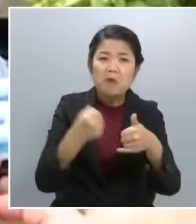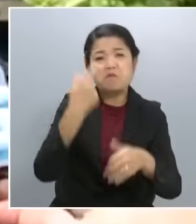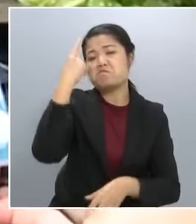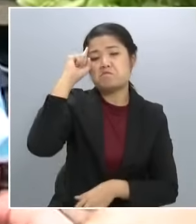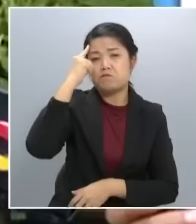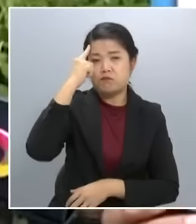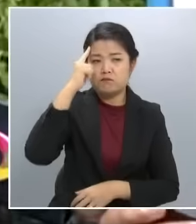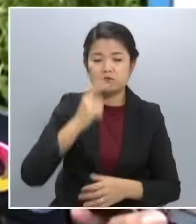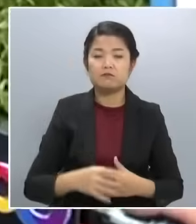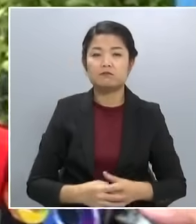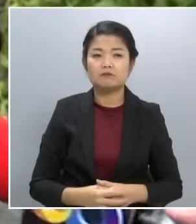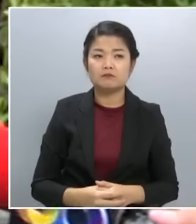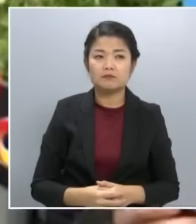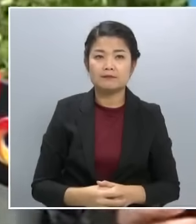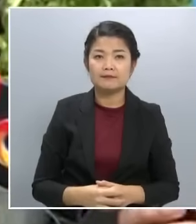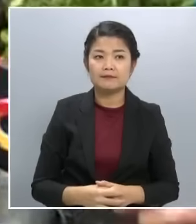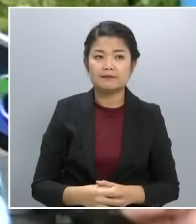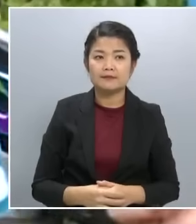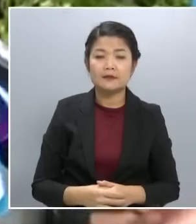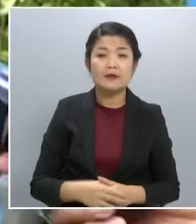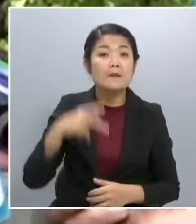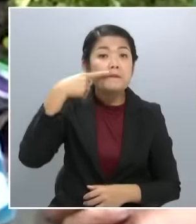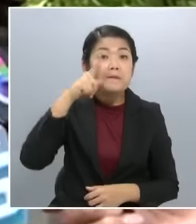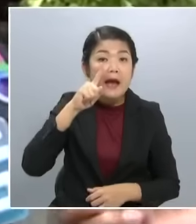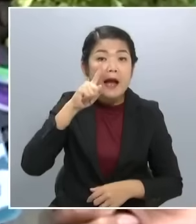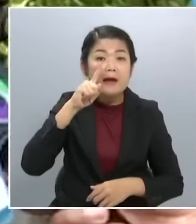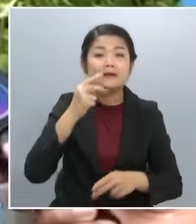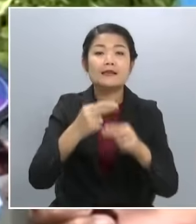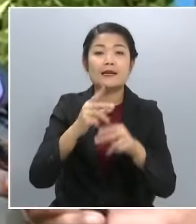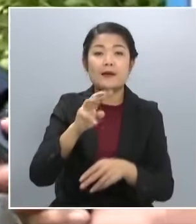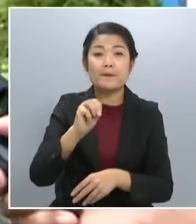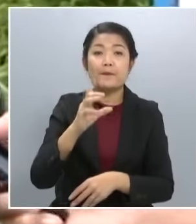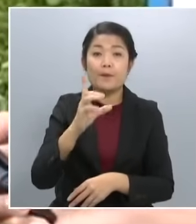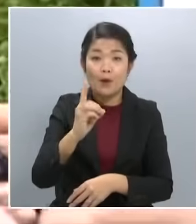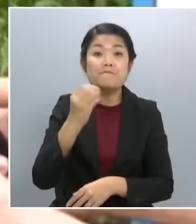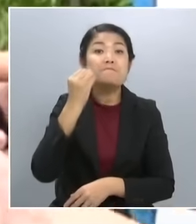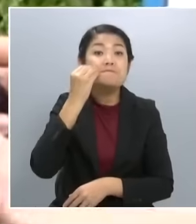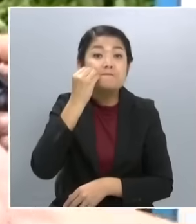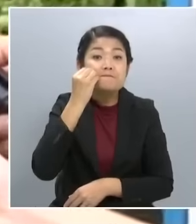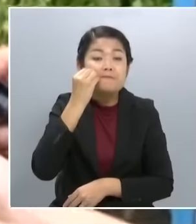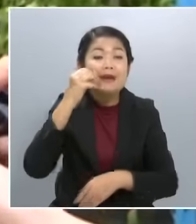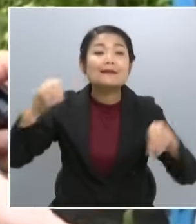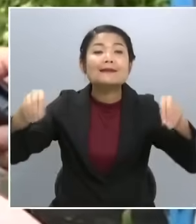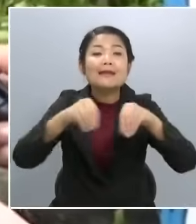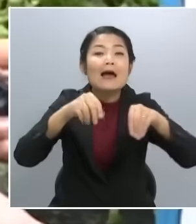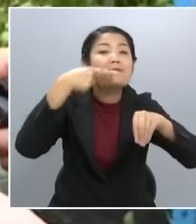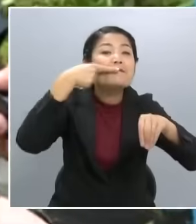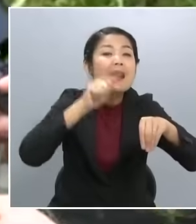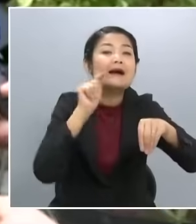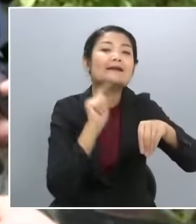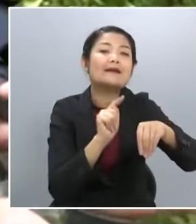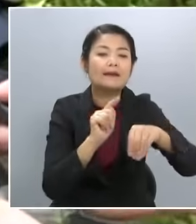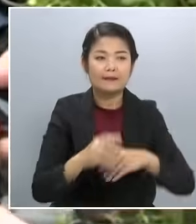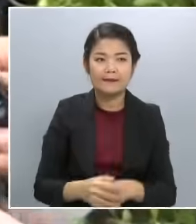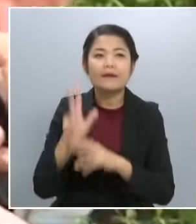รู้ที่นี่คือป้ามดนะฮะป้าข้างบ้านค่ะอ่าป้าข้างบ้านนะนี่คือป้าข้างบ้านที่ป้าก็นัก